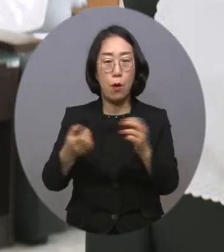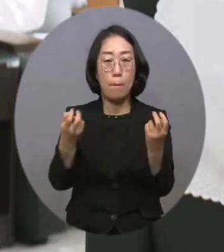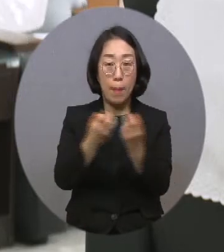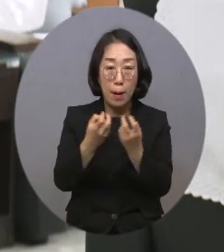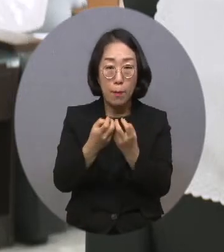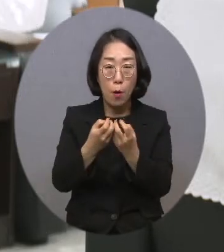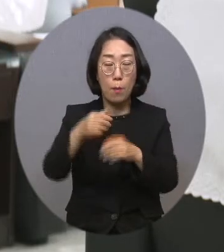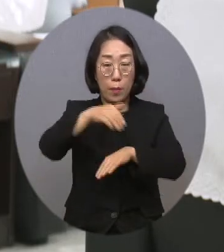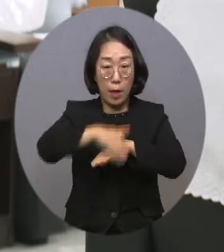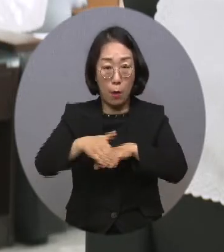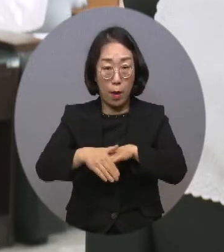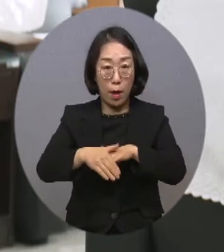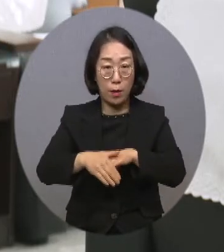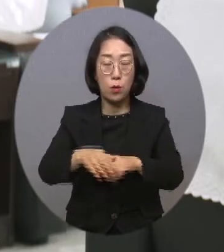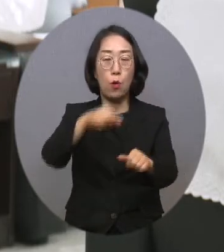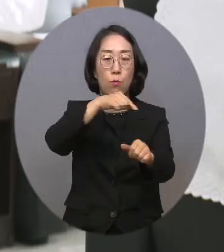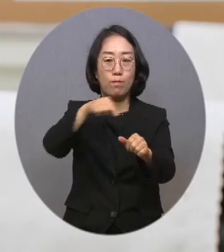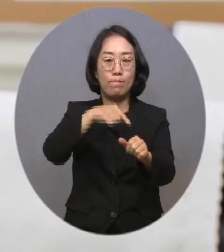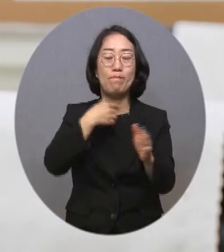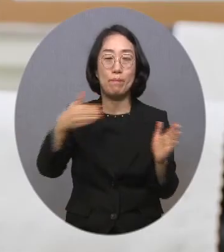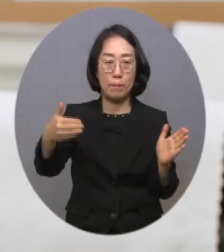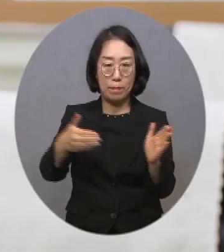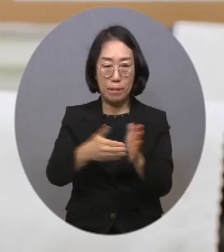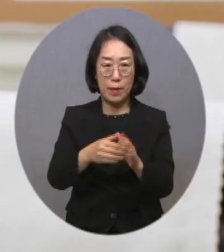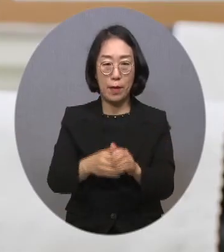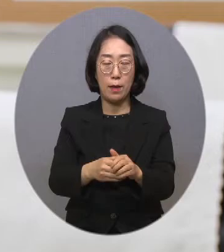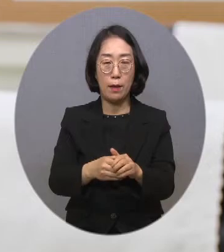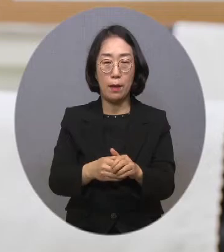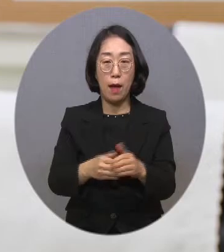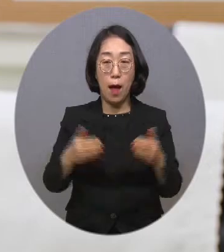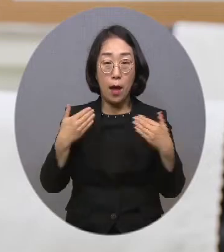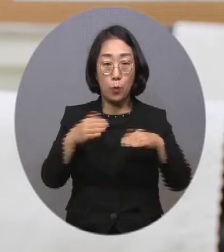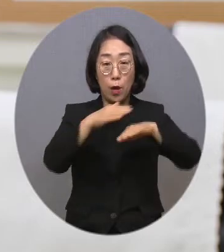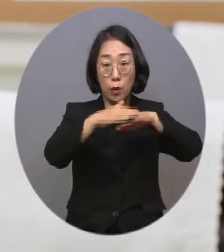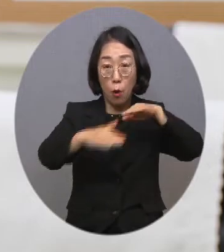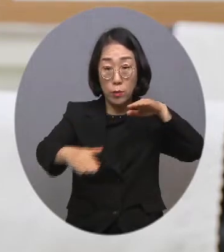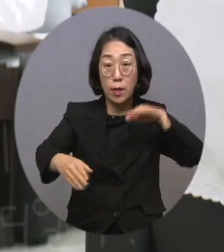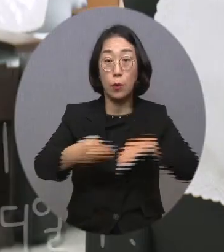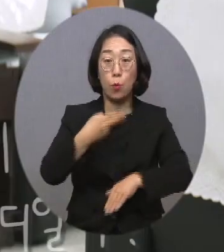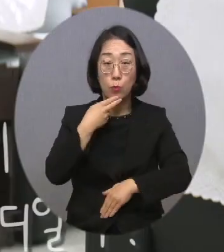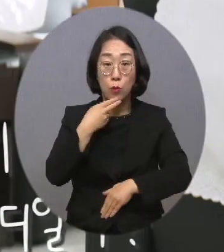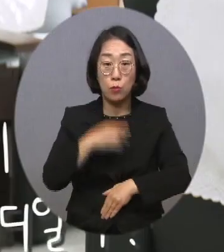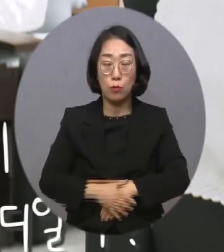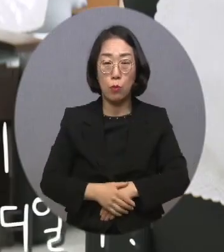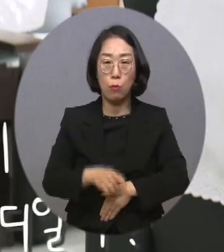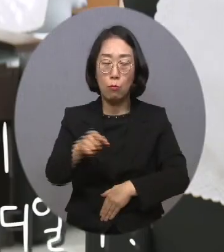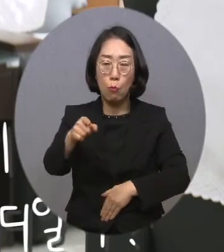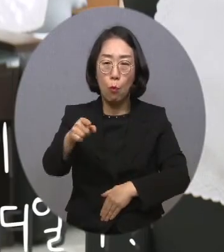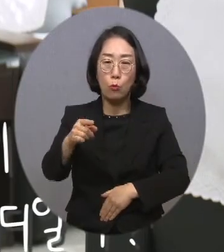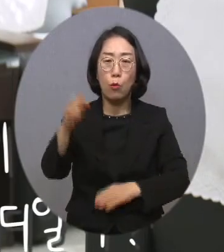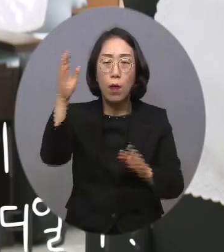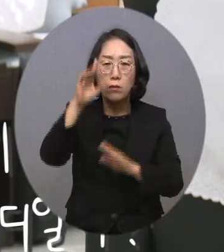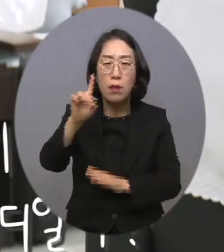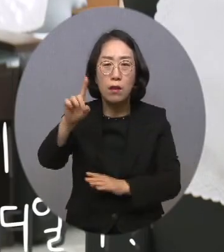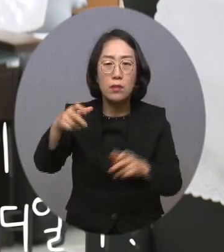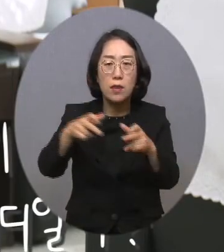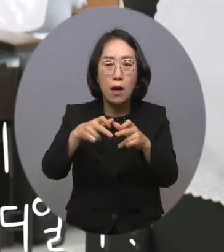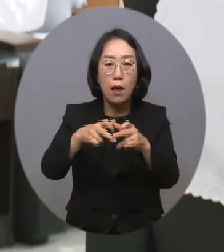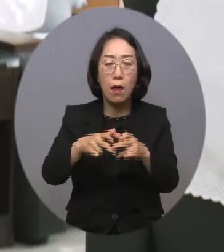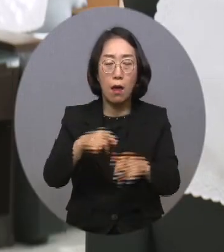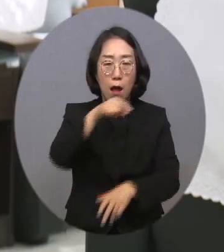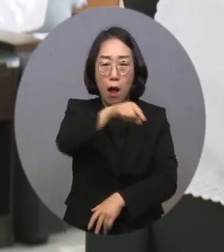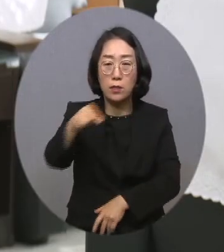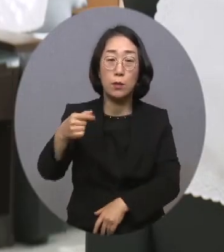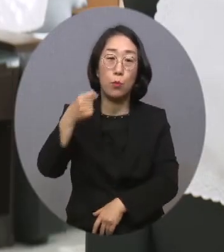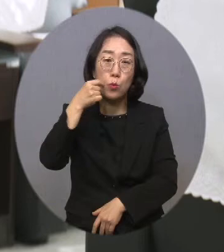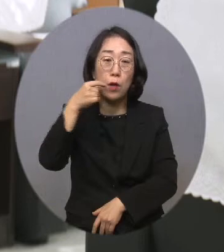마련하기를 계획하고 수업을 실시했습니다. 학교에 경사로가 설치되지 않아서 예령이가 갈 수 없는 곳이 있는데 어디일까?